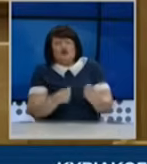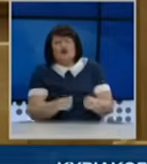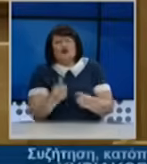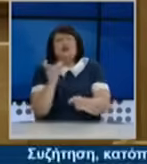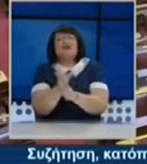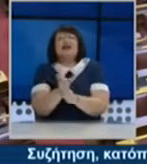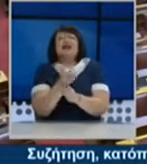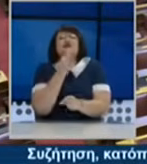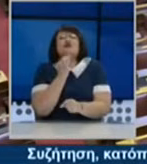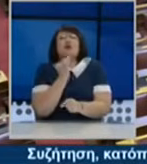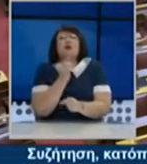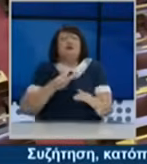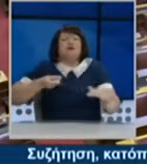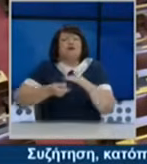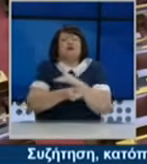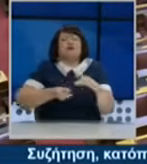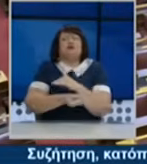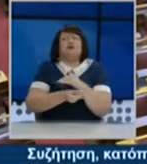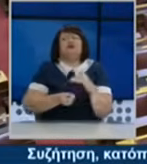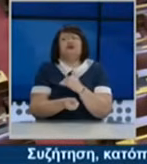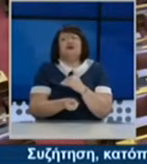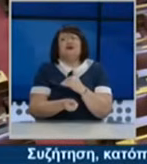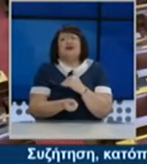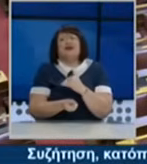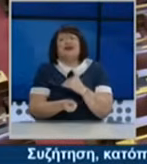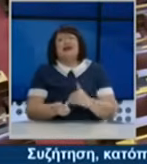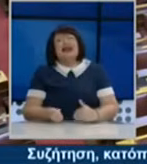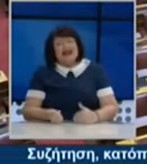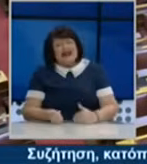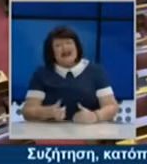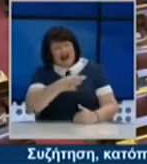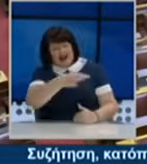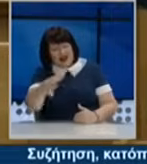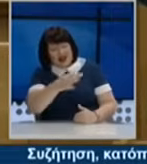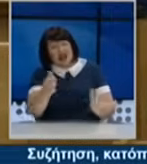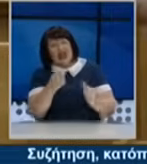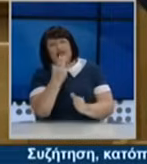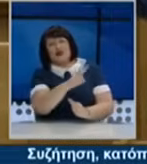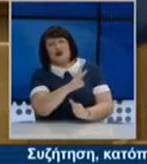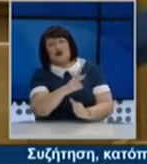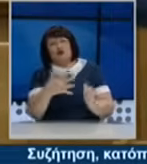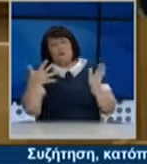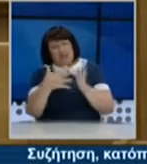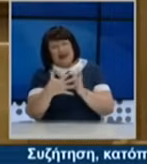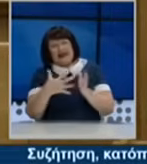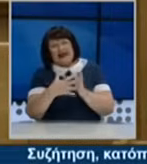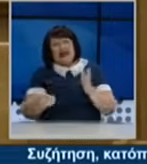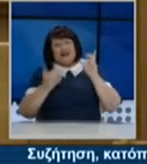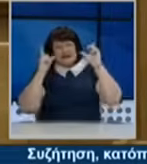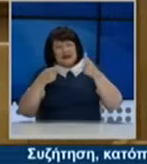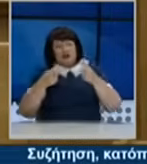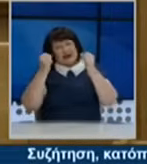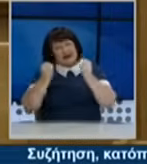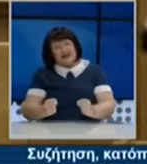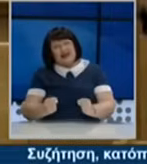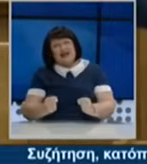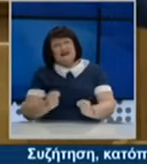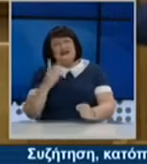τους συνοριοφύλακες, για πείτε μου εσείς? Για να βολέψετε δικά σας παιδάκια πάλι? Για να πάρετε άλλους 5.000 νεοδημοκράτες? Για να έχετε